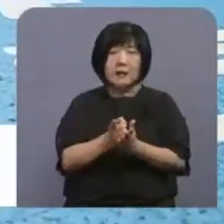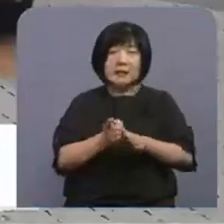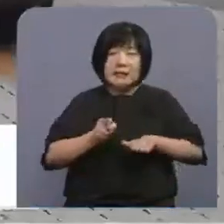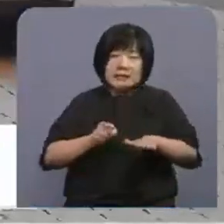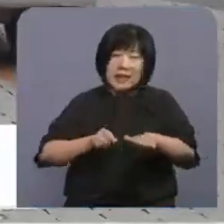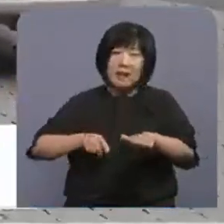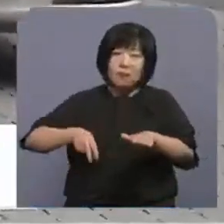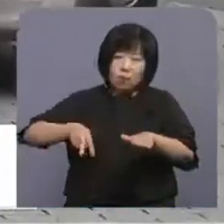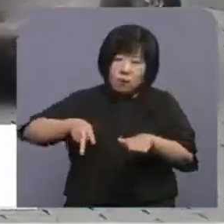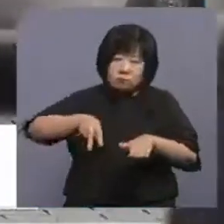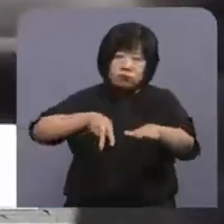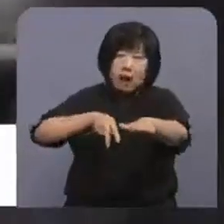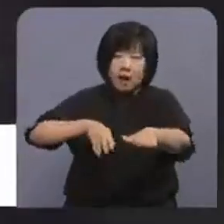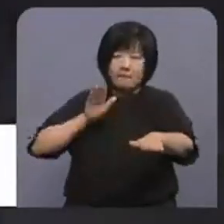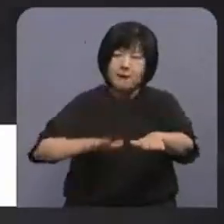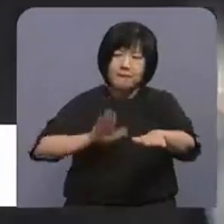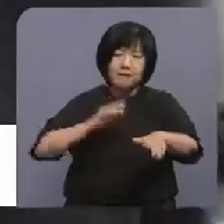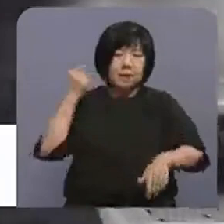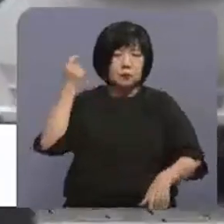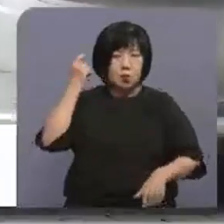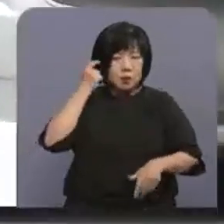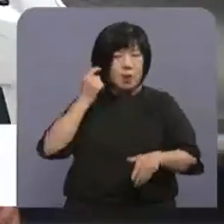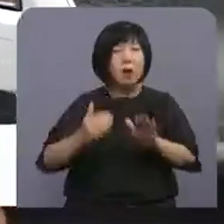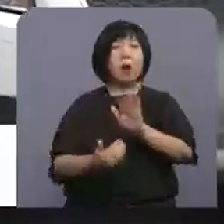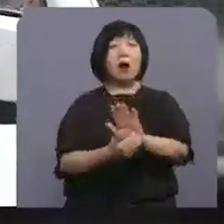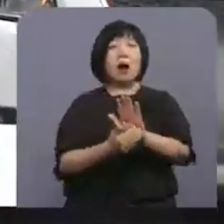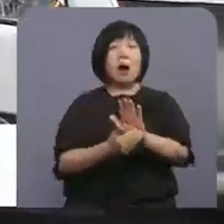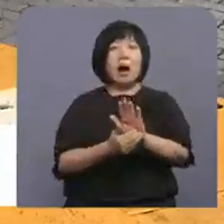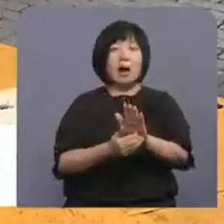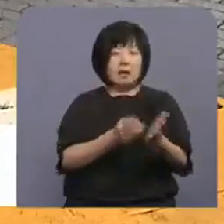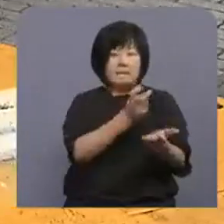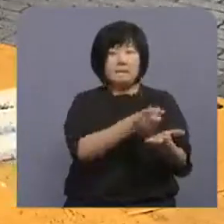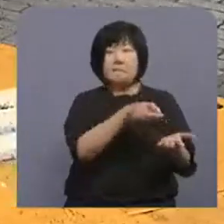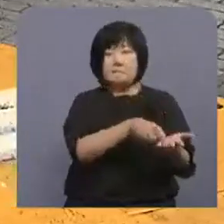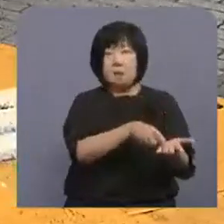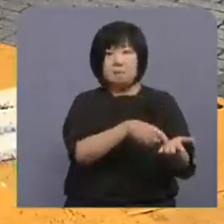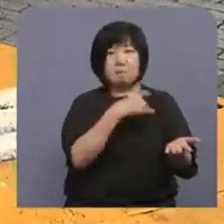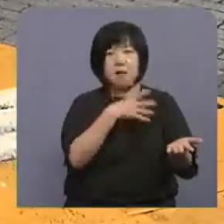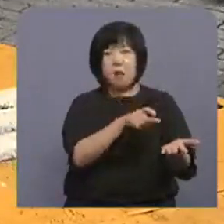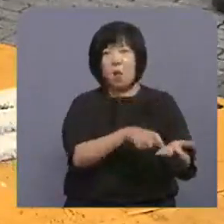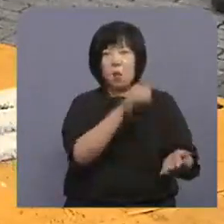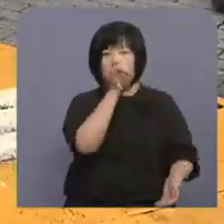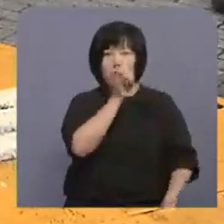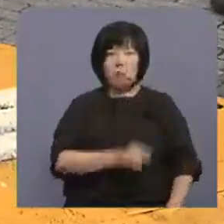추월하는 행위, 경적을 울리는 행위를 막고 있지만 법만 그렇습니다.